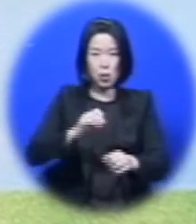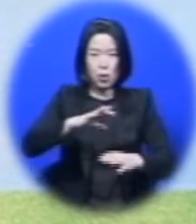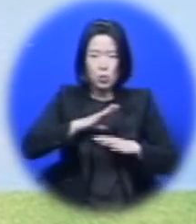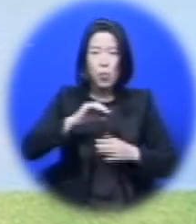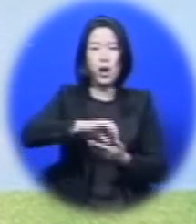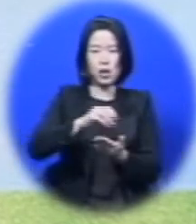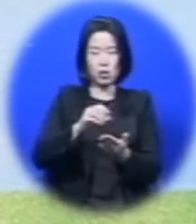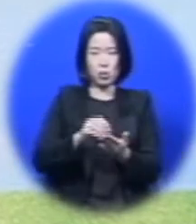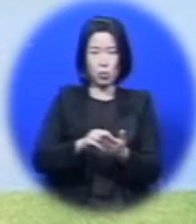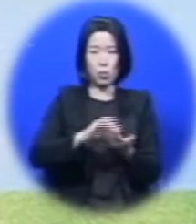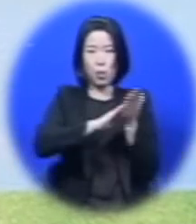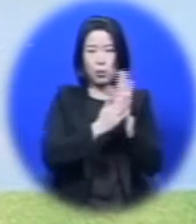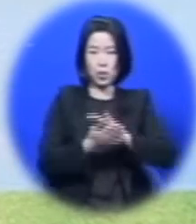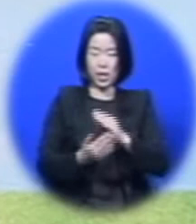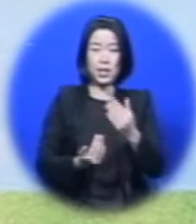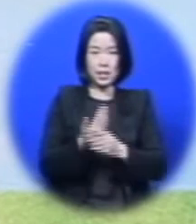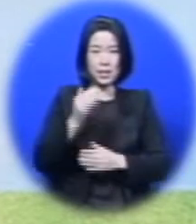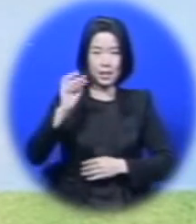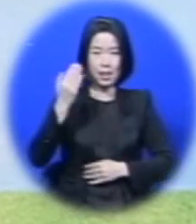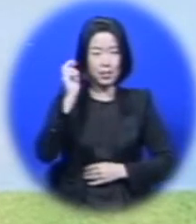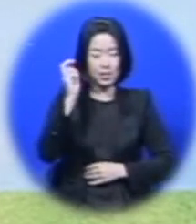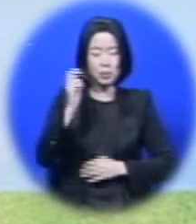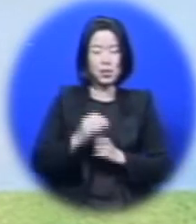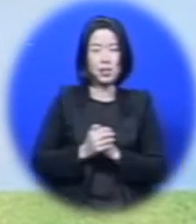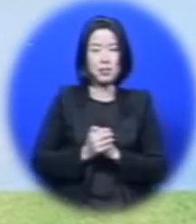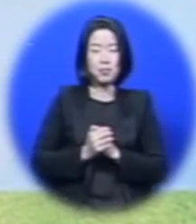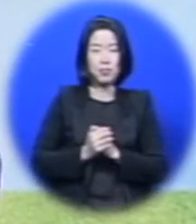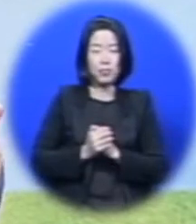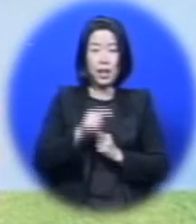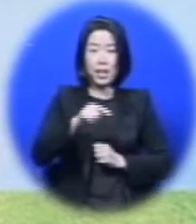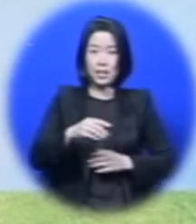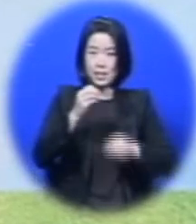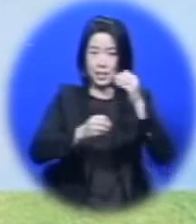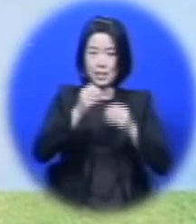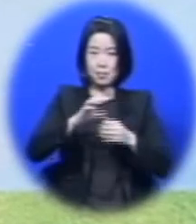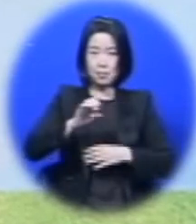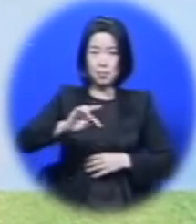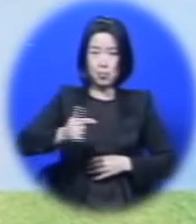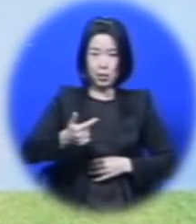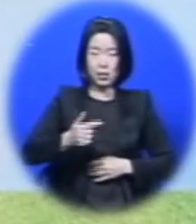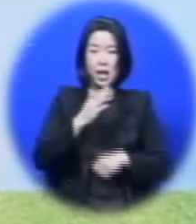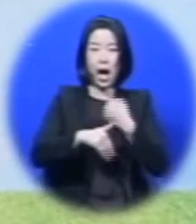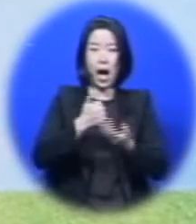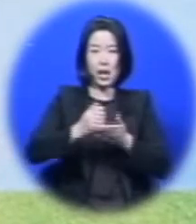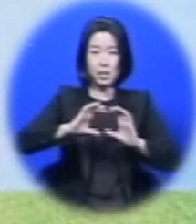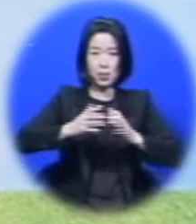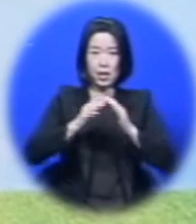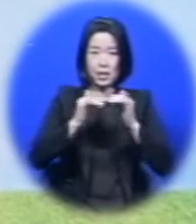정도의 변화가 일어나게 될 것입니다. 이 시편은 하나님의 나라